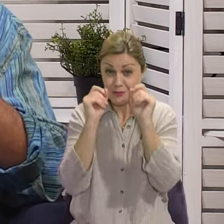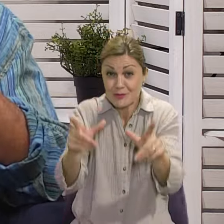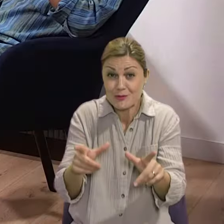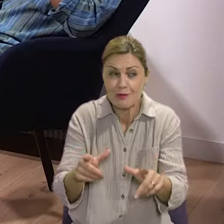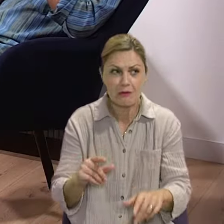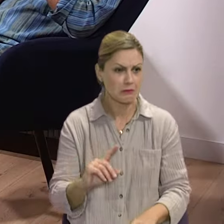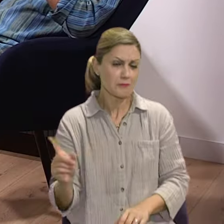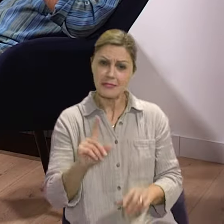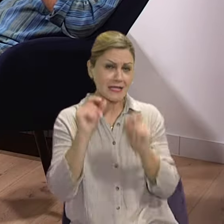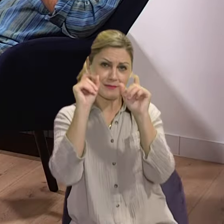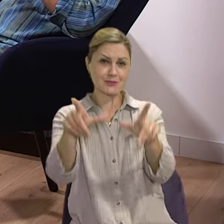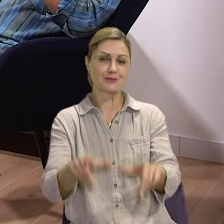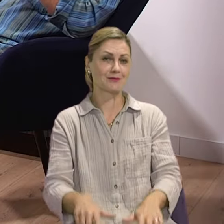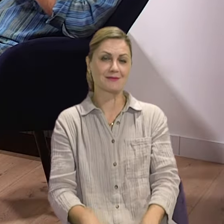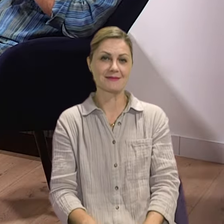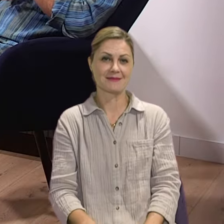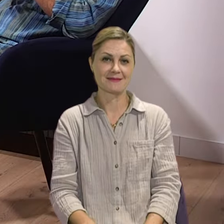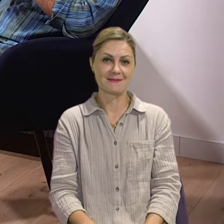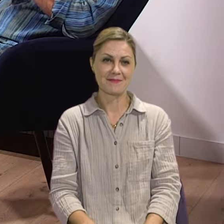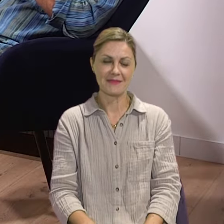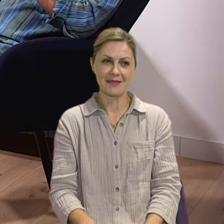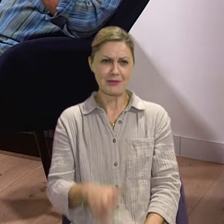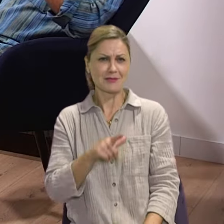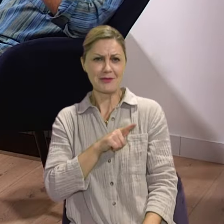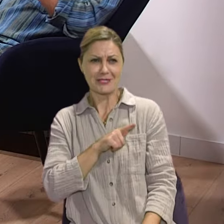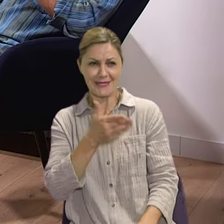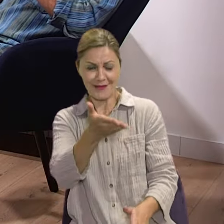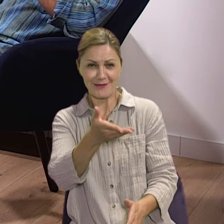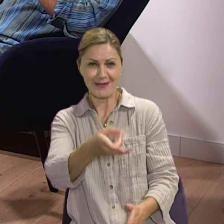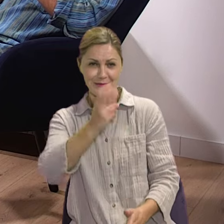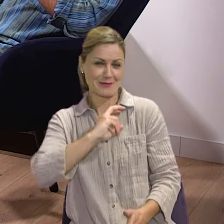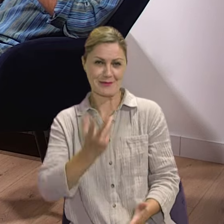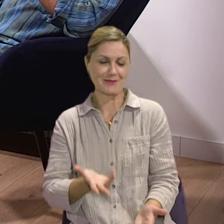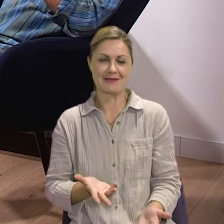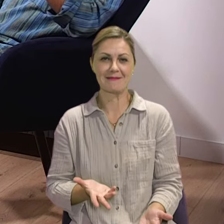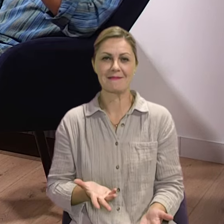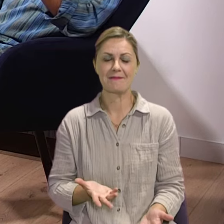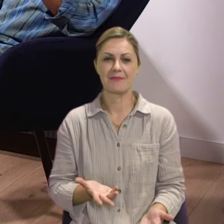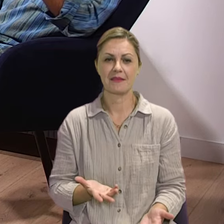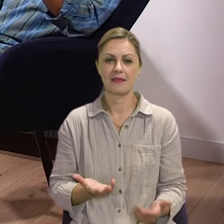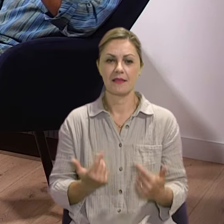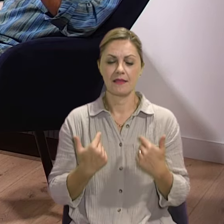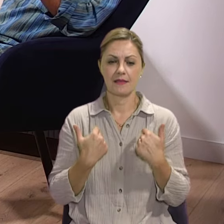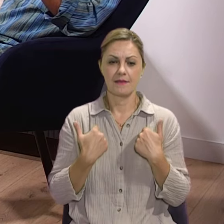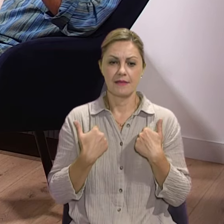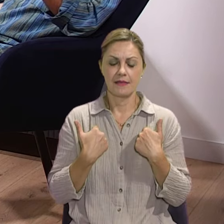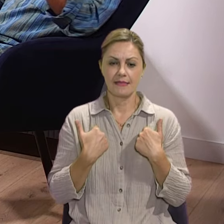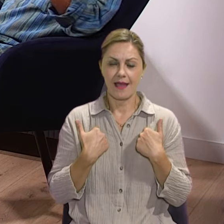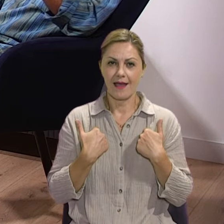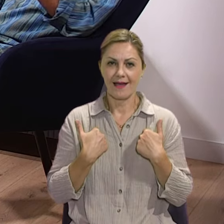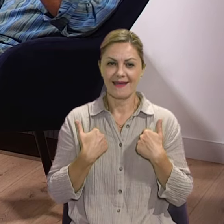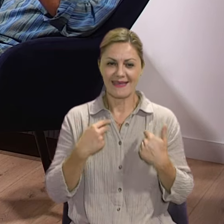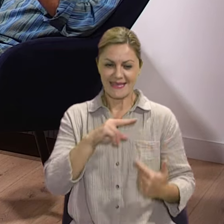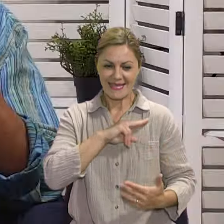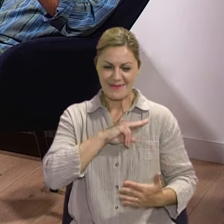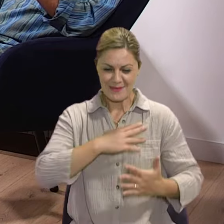Lijepo. Ne, nije mi uopće čudno. Ne. Nije mi čudno. To sam i očekivala, moram vam priznati. Nemam uzora sada, nego imam Harija, jednoga kojega gledam